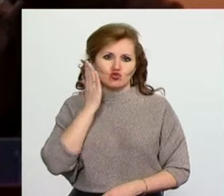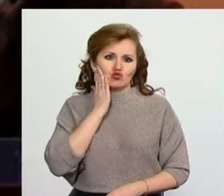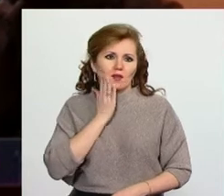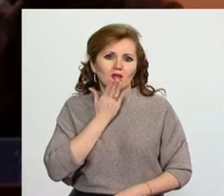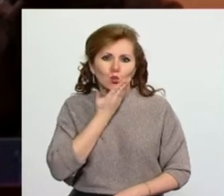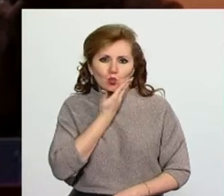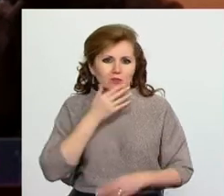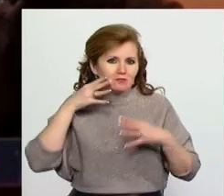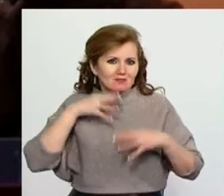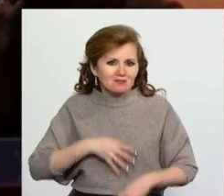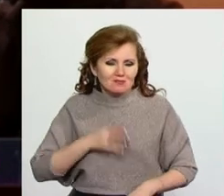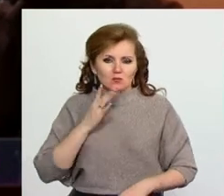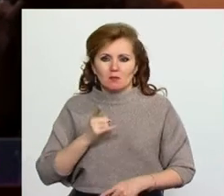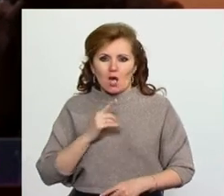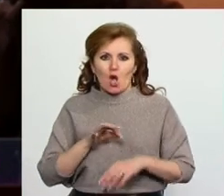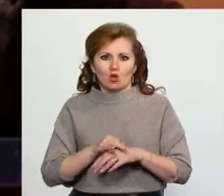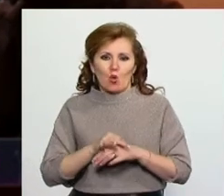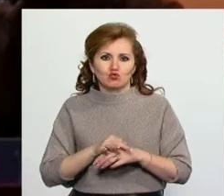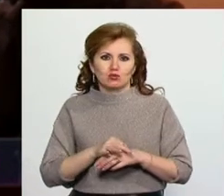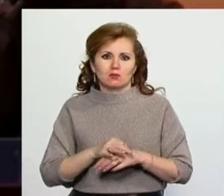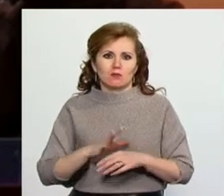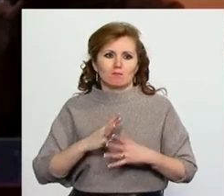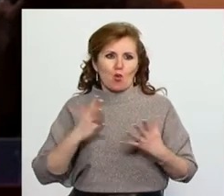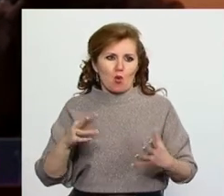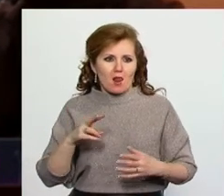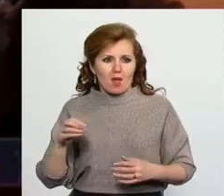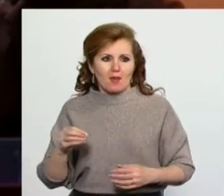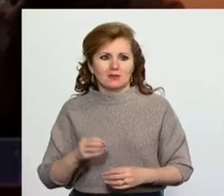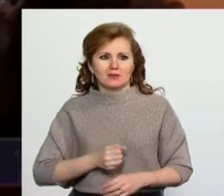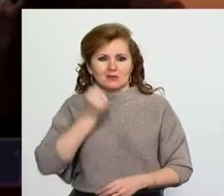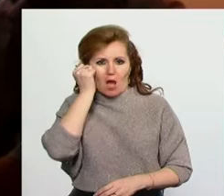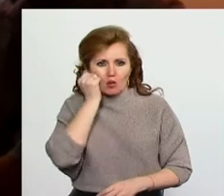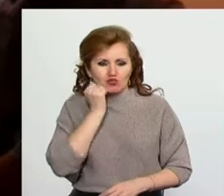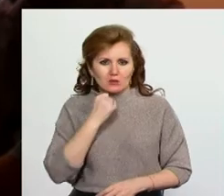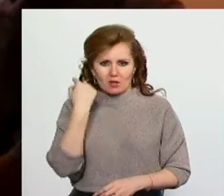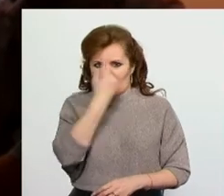чтобы придать коже более, так сказать, старческий вид.